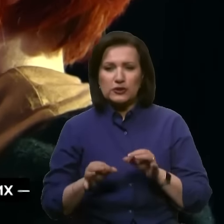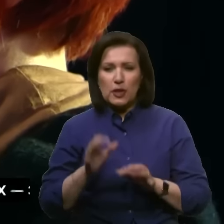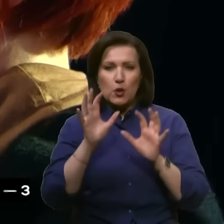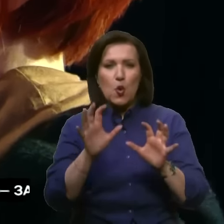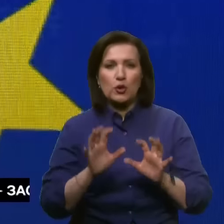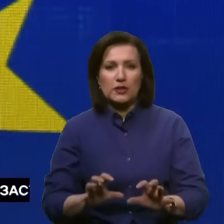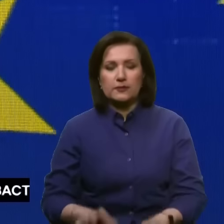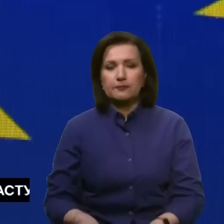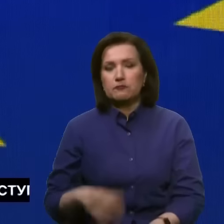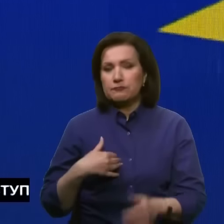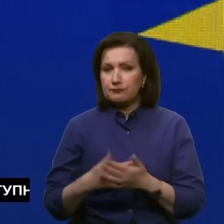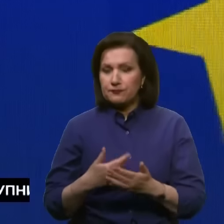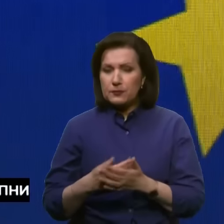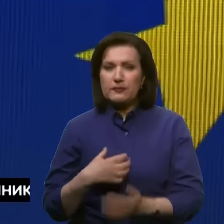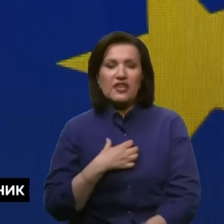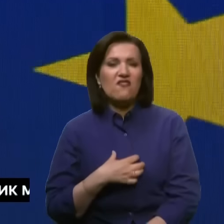знаєте, мені здається,